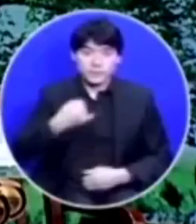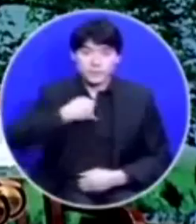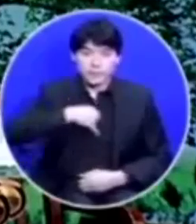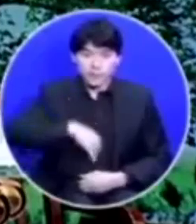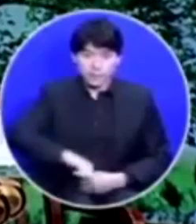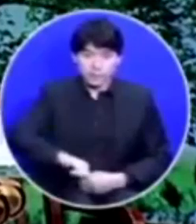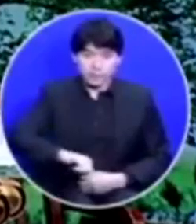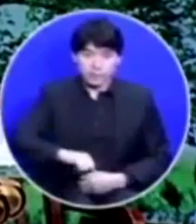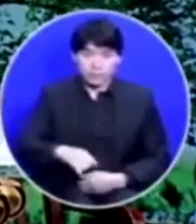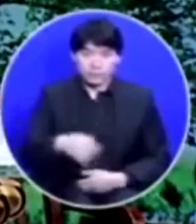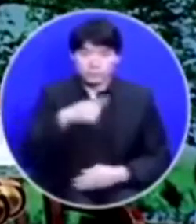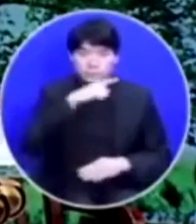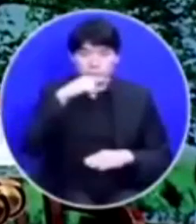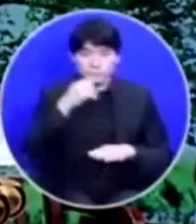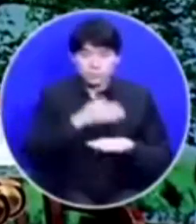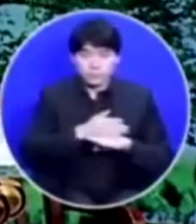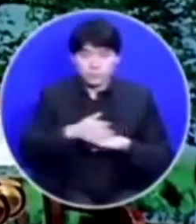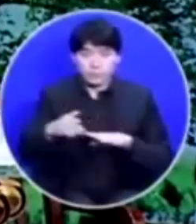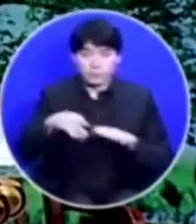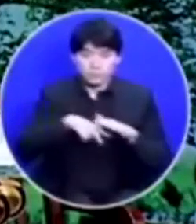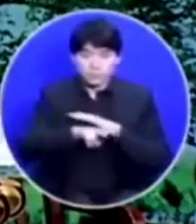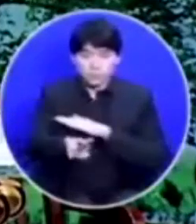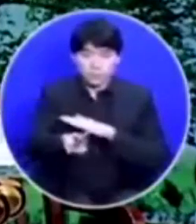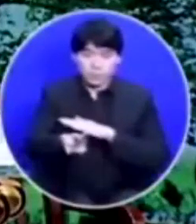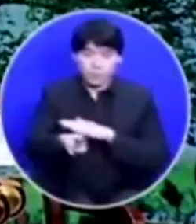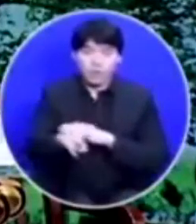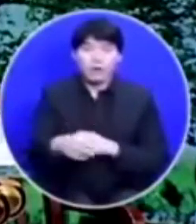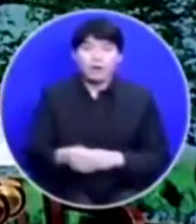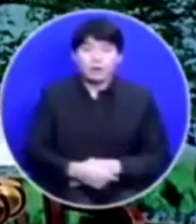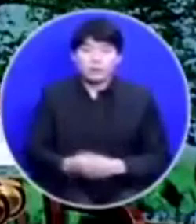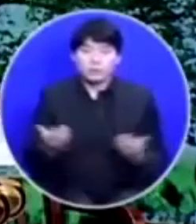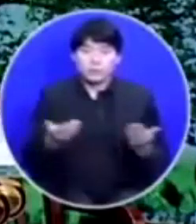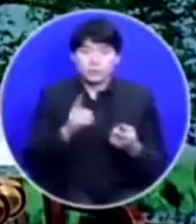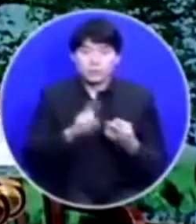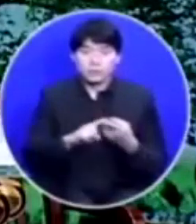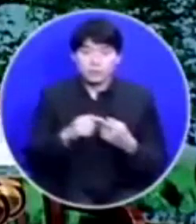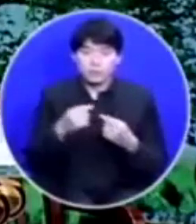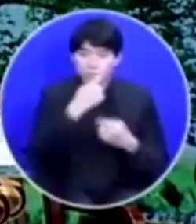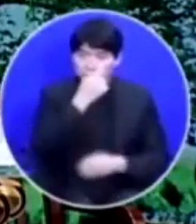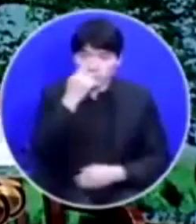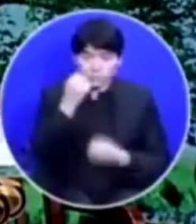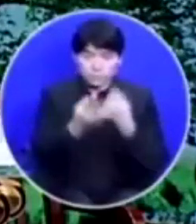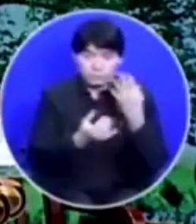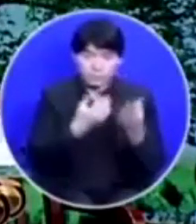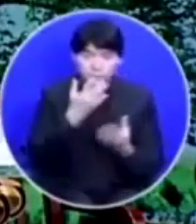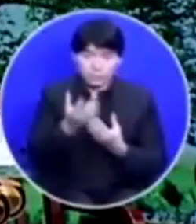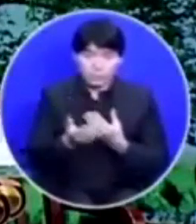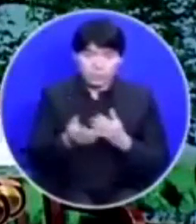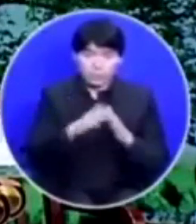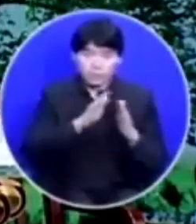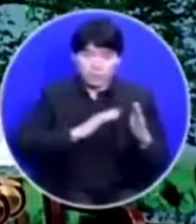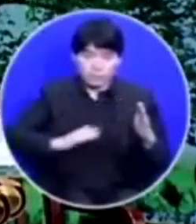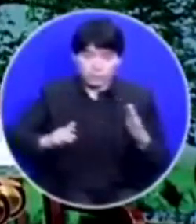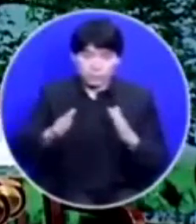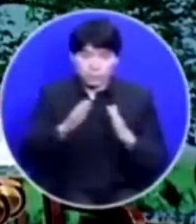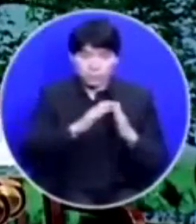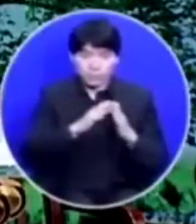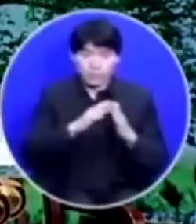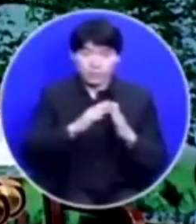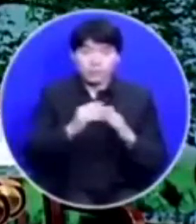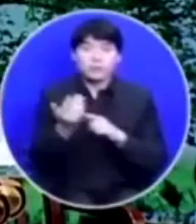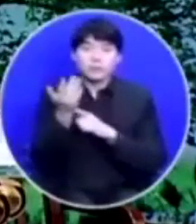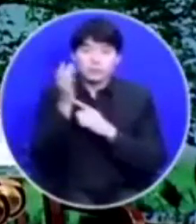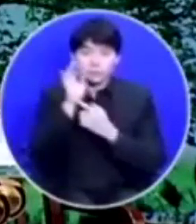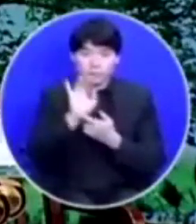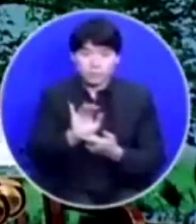탈북 하여서 그 일에 대하여 간증을 하므로 어 그 가정의 되어지는 일일이 다 드러나게